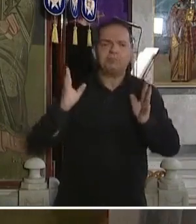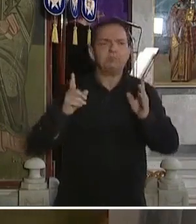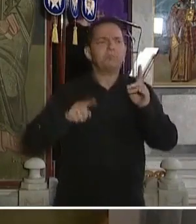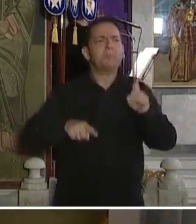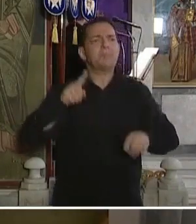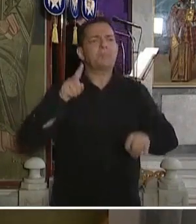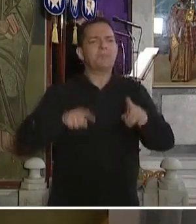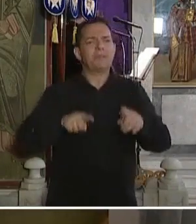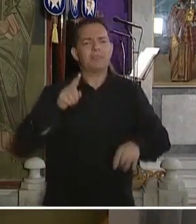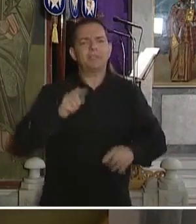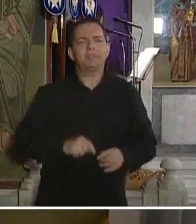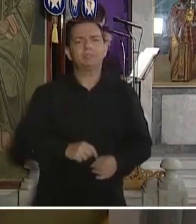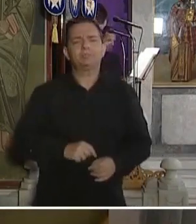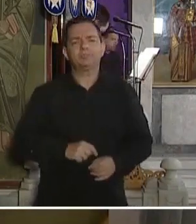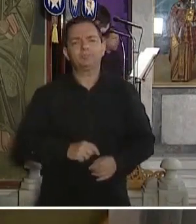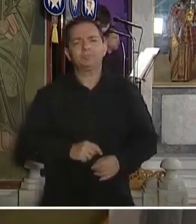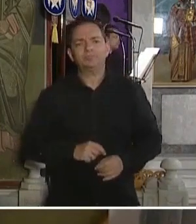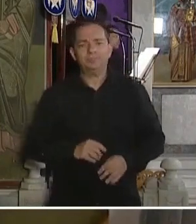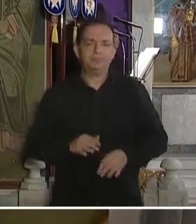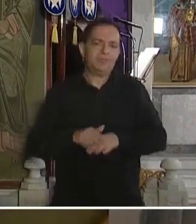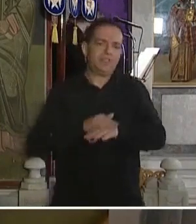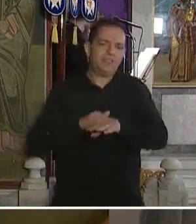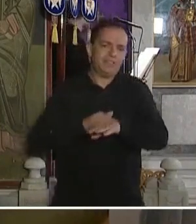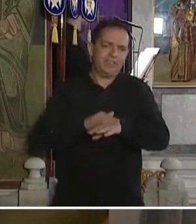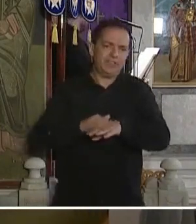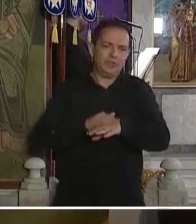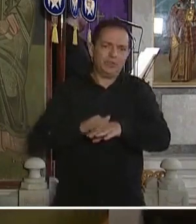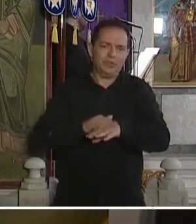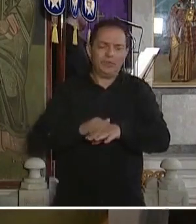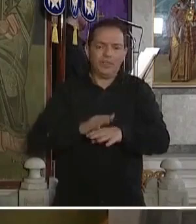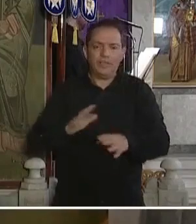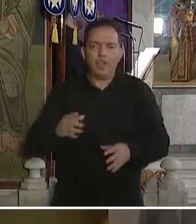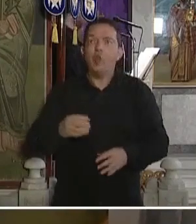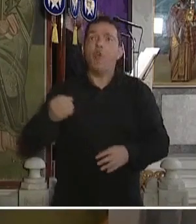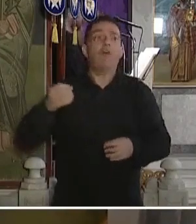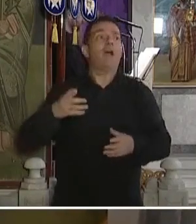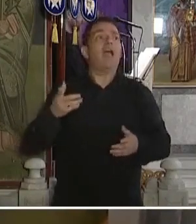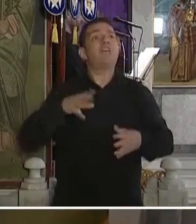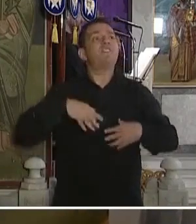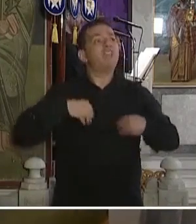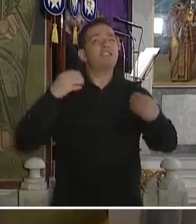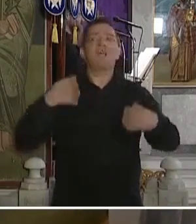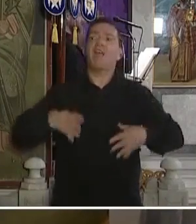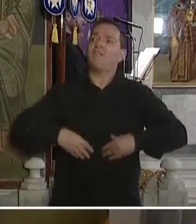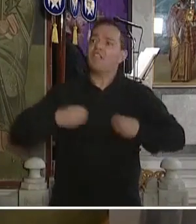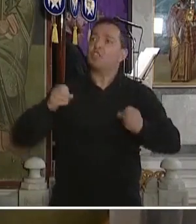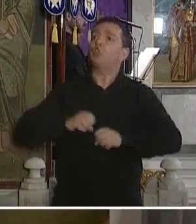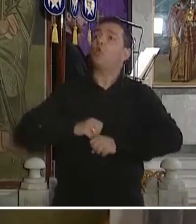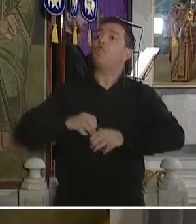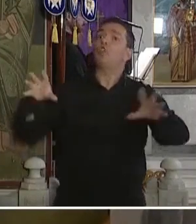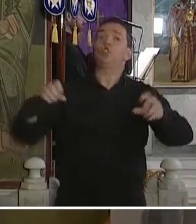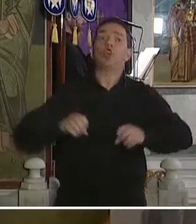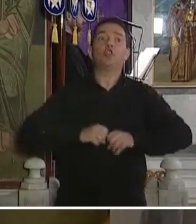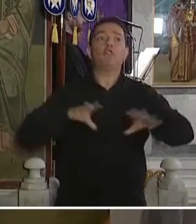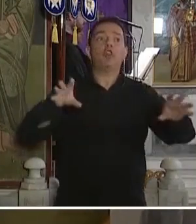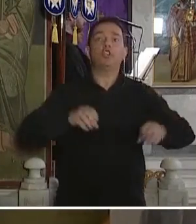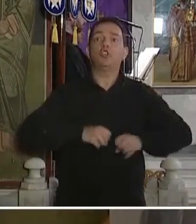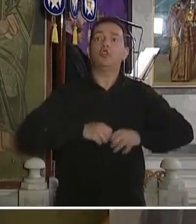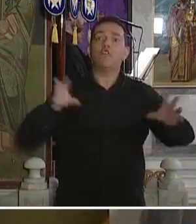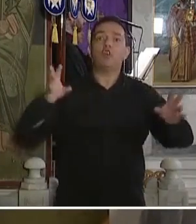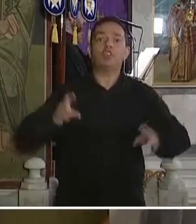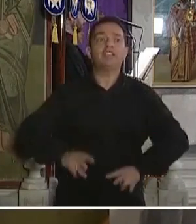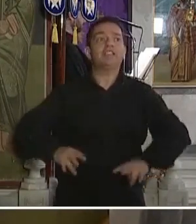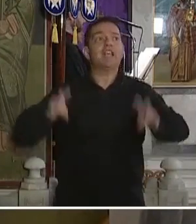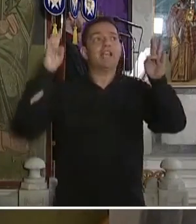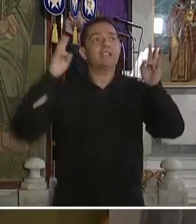τον τελευταίο καιρό. Θα με συγχωρέσετε λίγο που λέω κάτι για το φως της Αναστάσεως να κάνει ξέρω, να κερδίσουμε τις